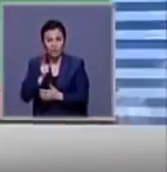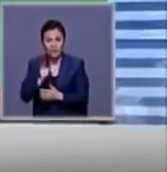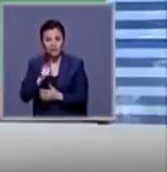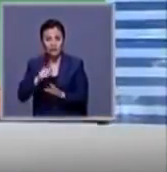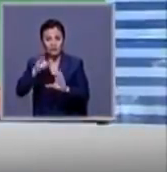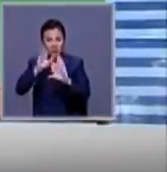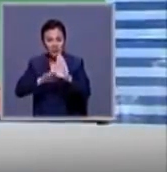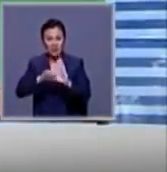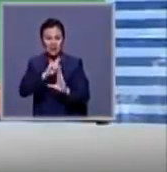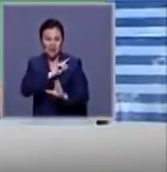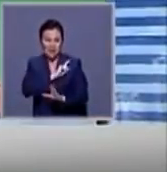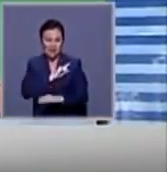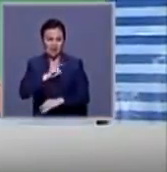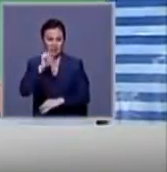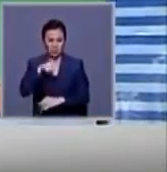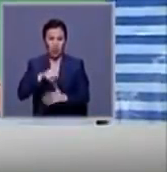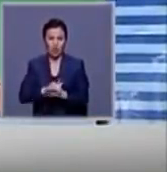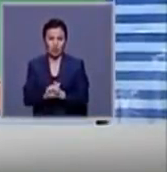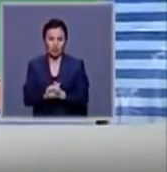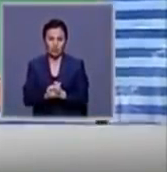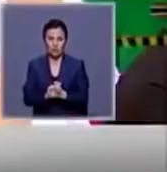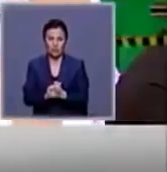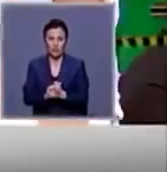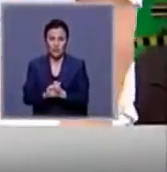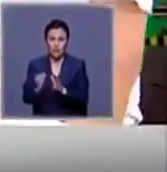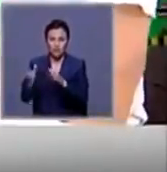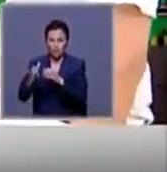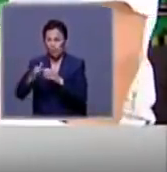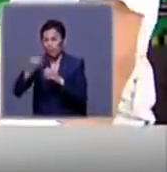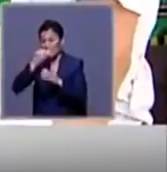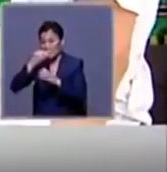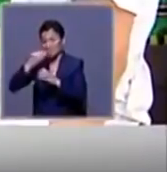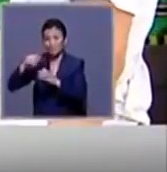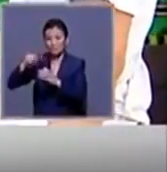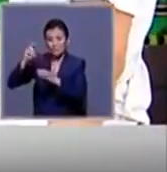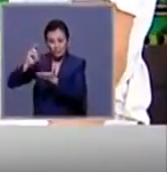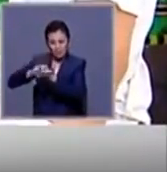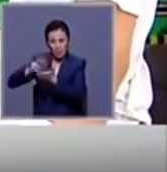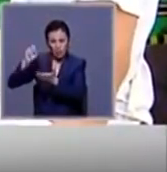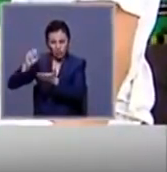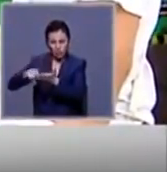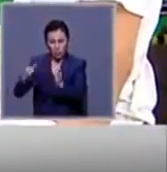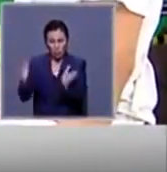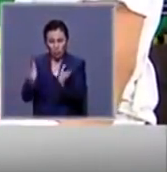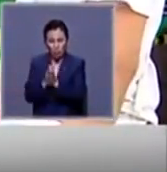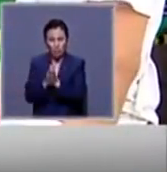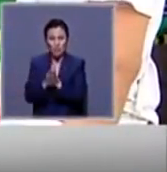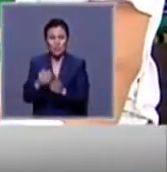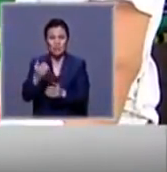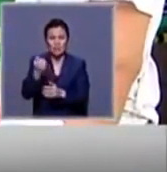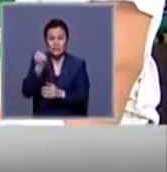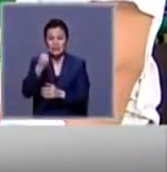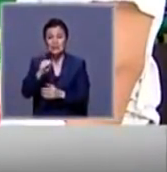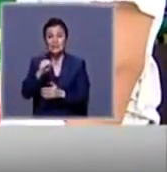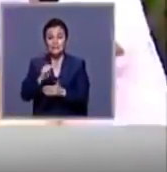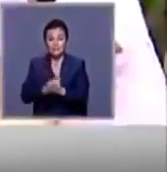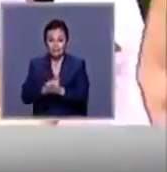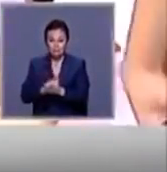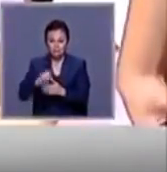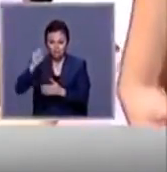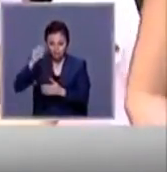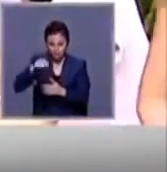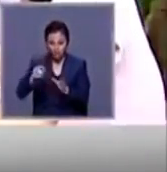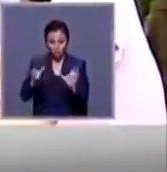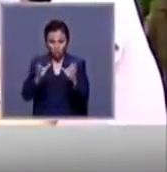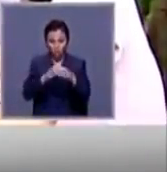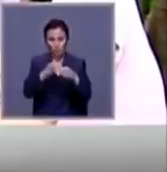ลท.ก็บอกให้สมัครเองมี20กลุ่มอาชีพสมัครกันเองแต่ของสนช.เนี่ยมายุบรวมเขาเหลือ10กลุ่มอาชีพแล้วบอกให้มีองค์กรรับรอง